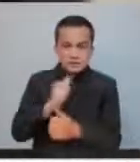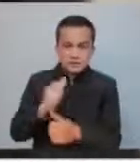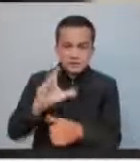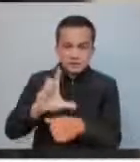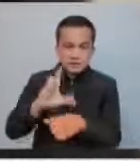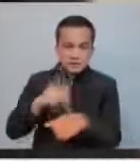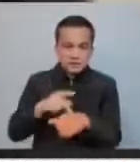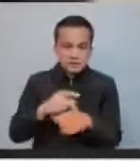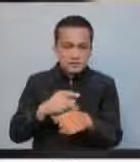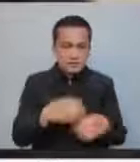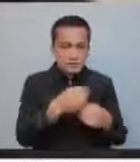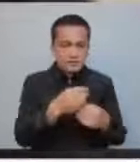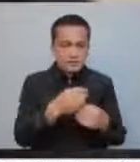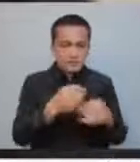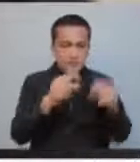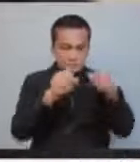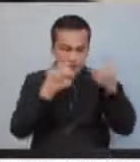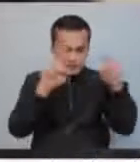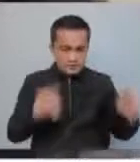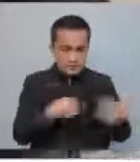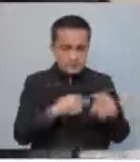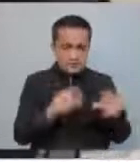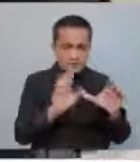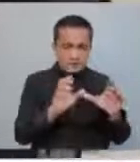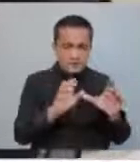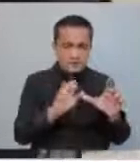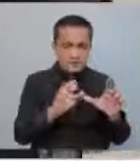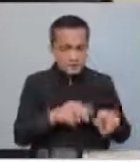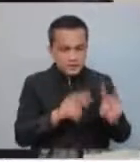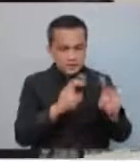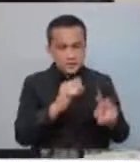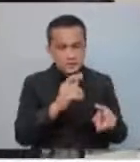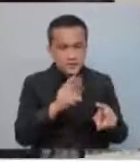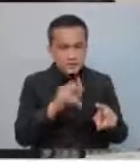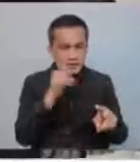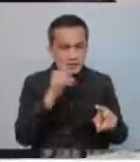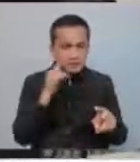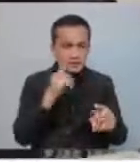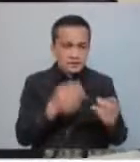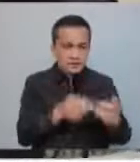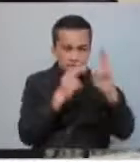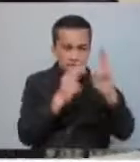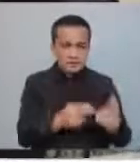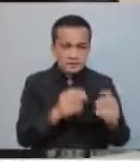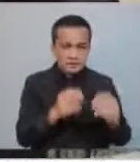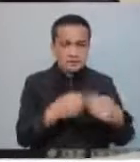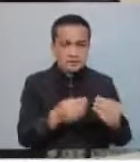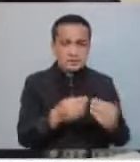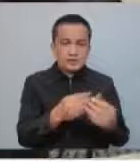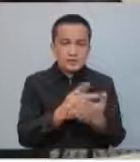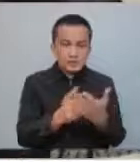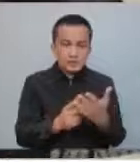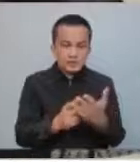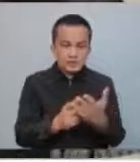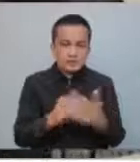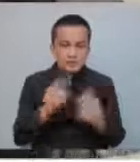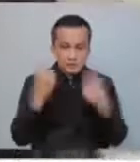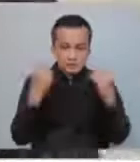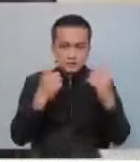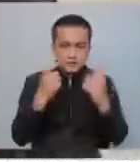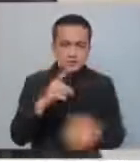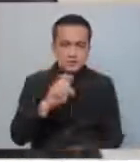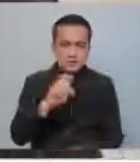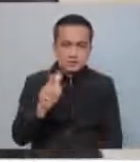ng nasabing pagkilala kay Aguilar kahapon. Ang nasabing parangal ay bahagi ng pagdiriwang ng 121st Police